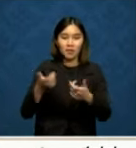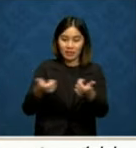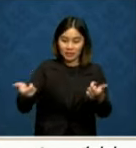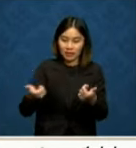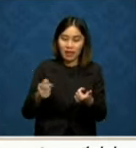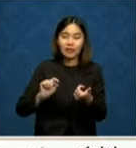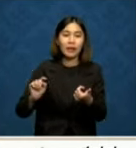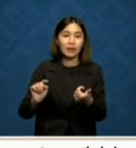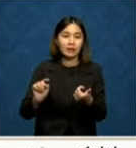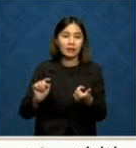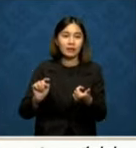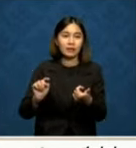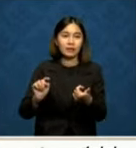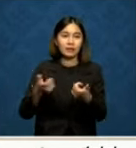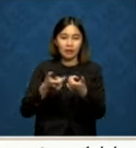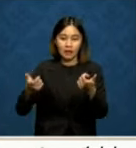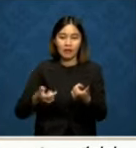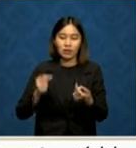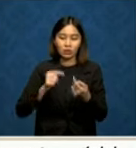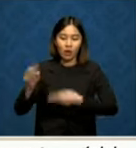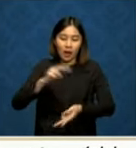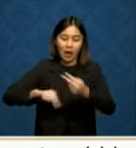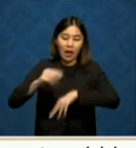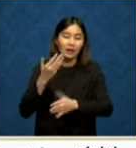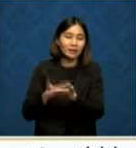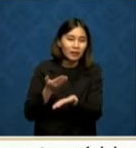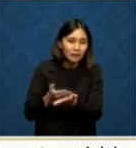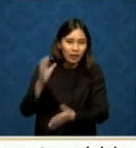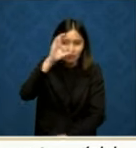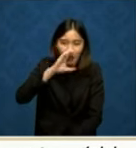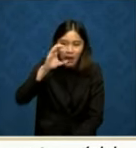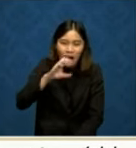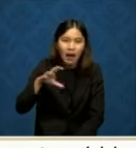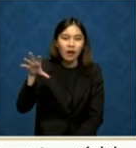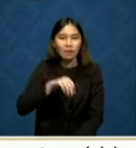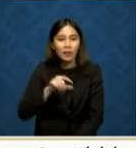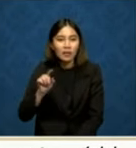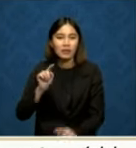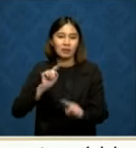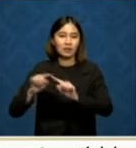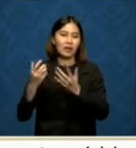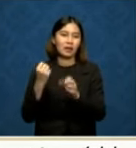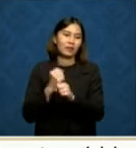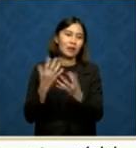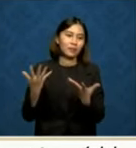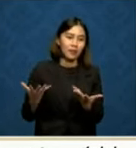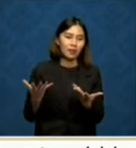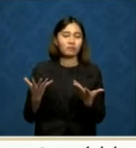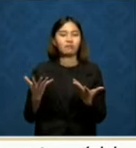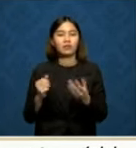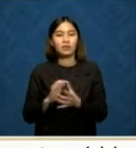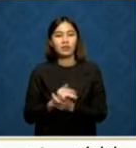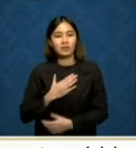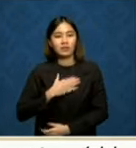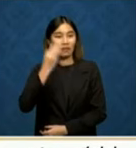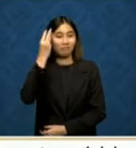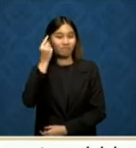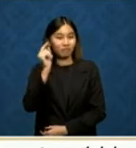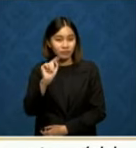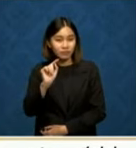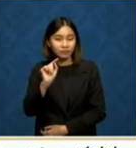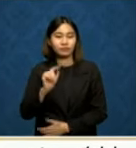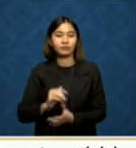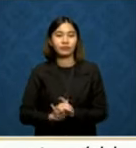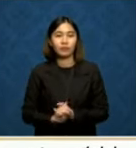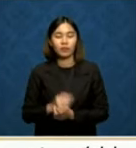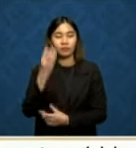งานในการหาแงเงินที่มาว่าเราจะทำเรื่องนี้อย่างไรแล้เด๋ยเองจร ๆ ก